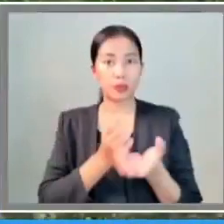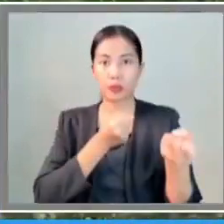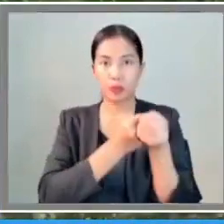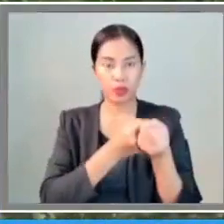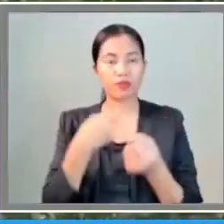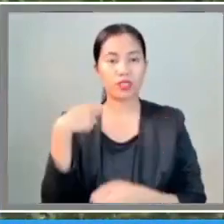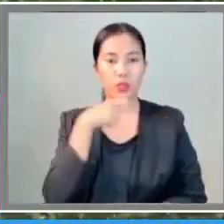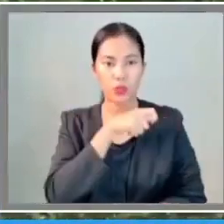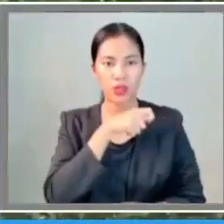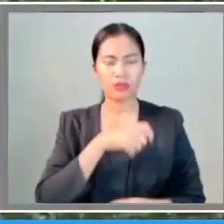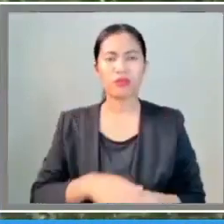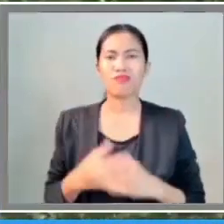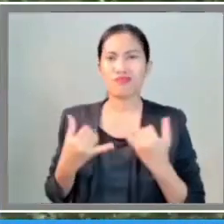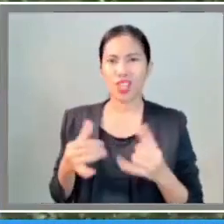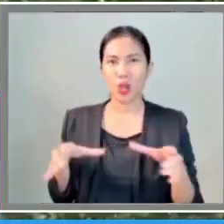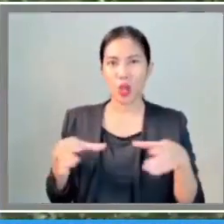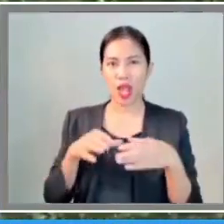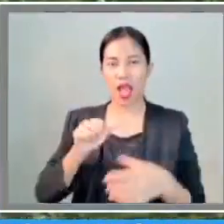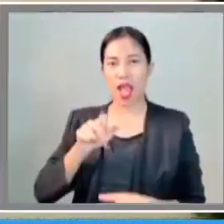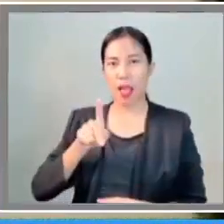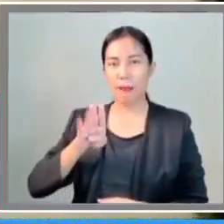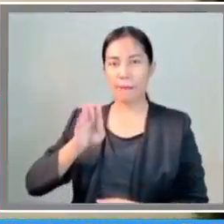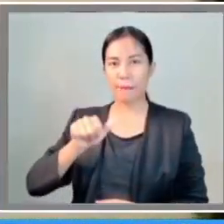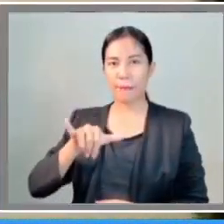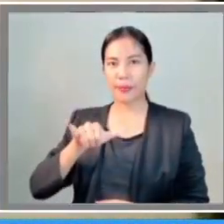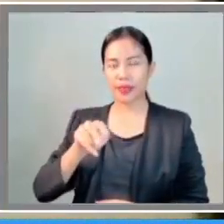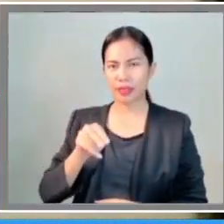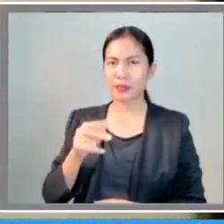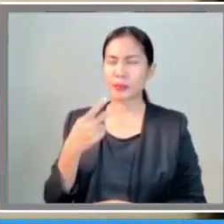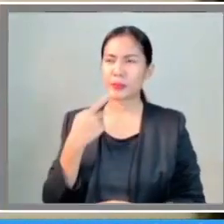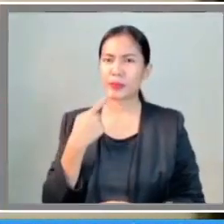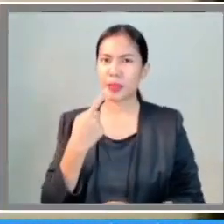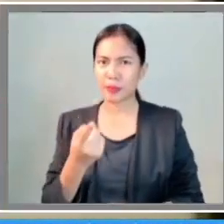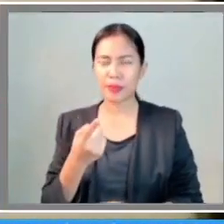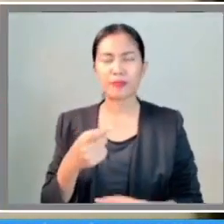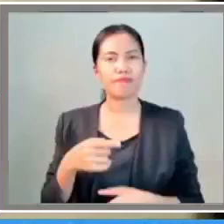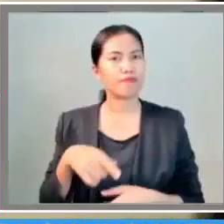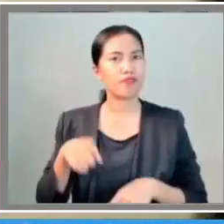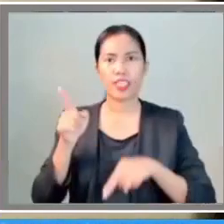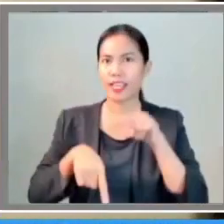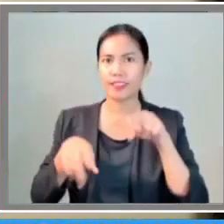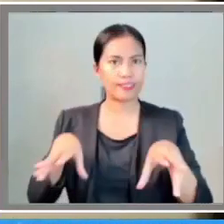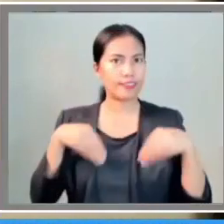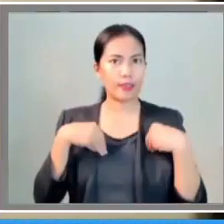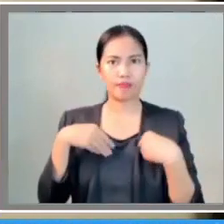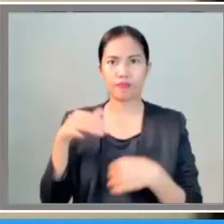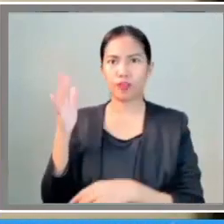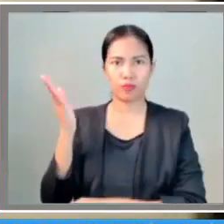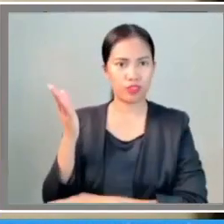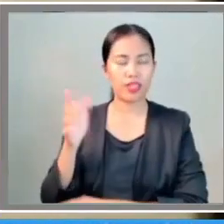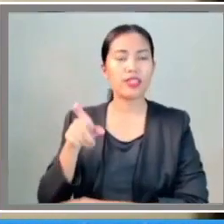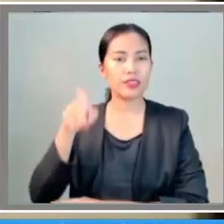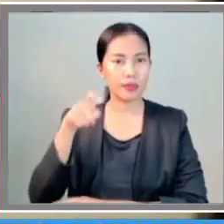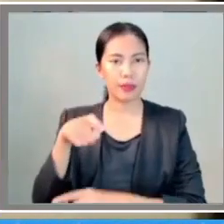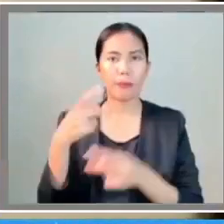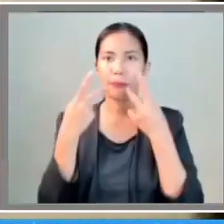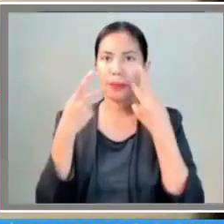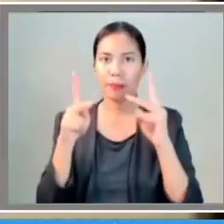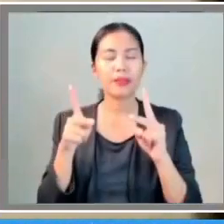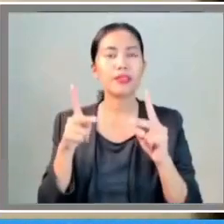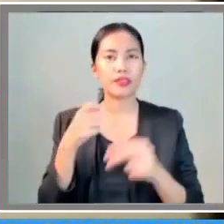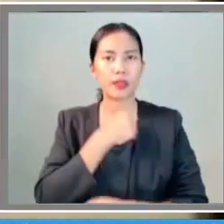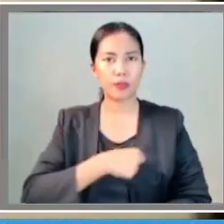sa kaligtasan ng mga OFW at hindi katanggap-tanggap. Dapat daw mag-public apology ang Chinese Foreign